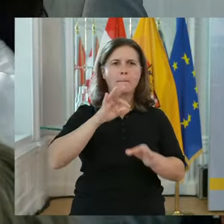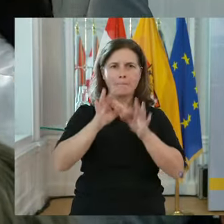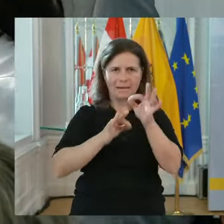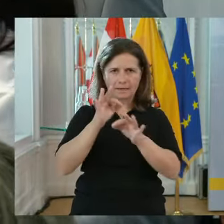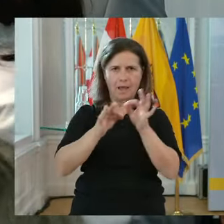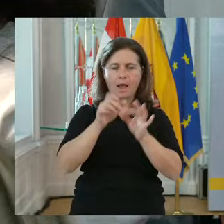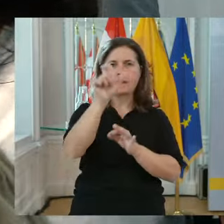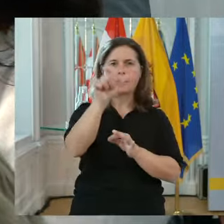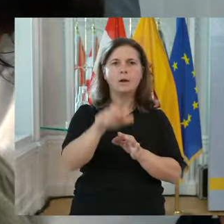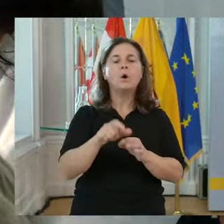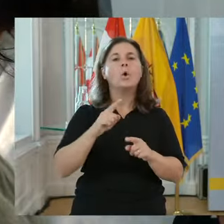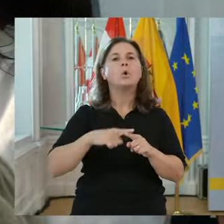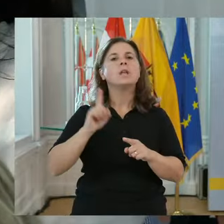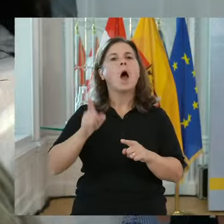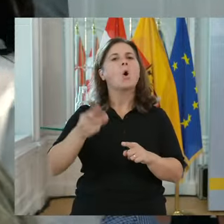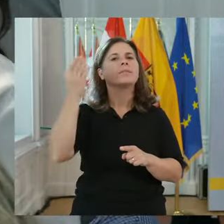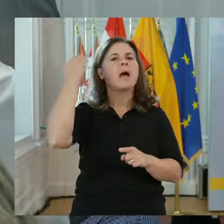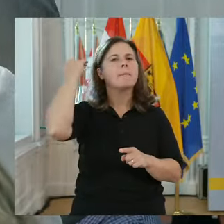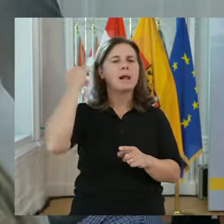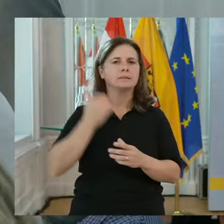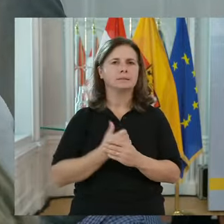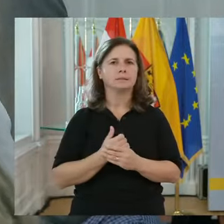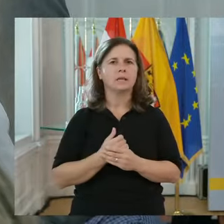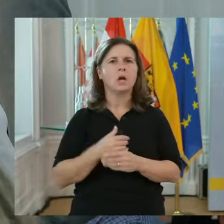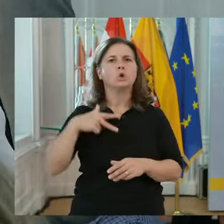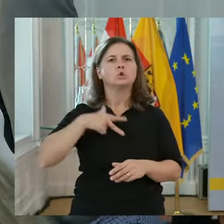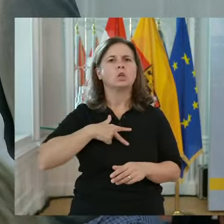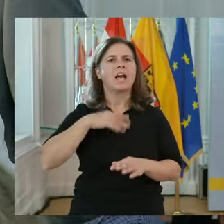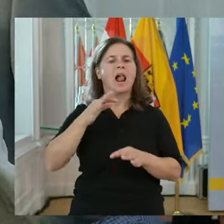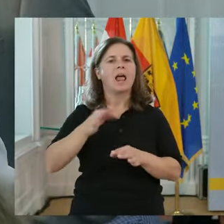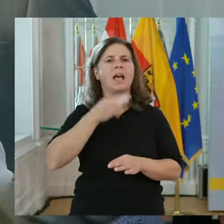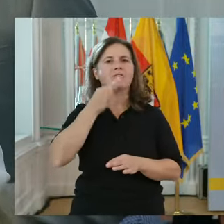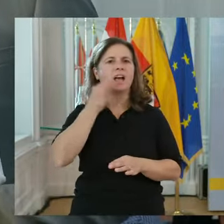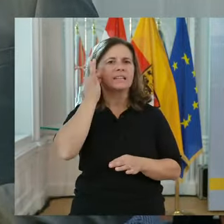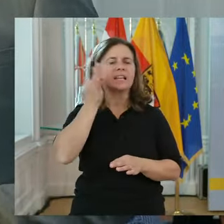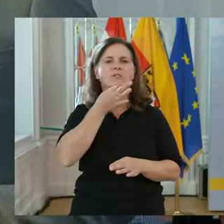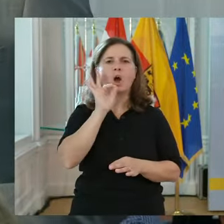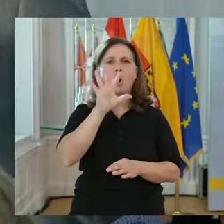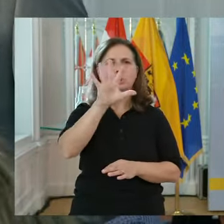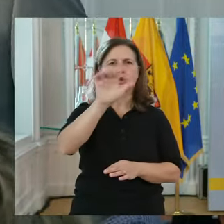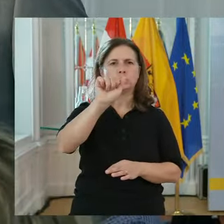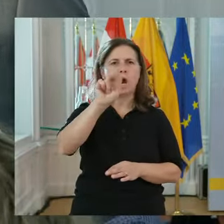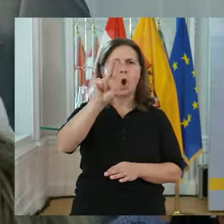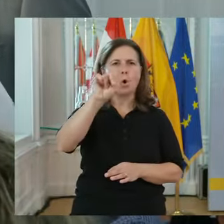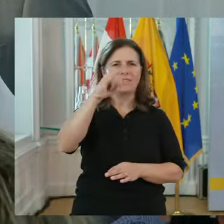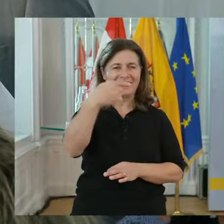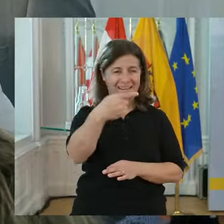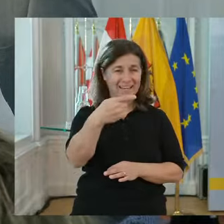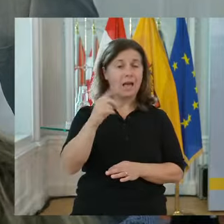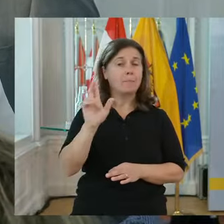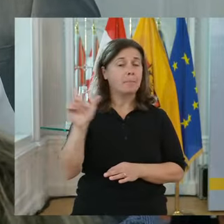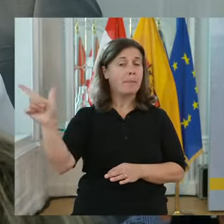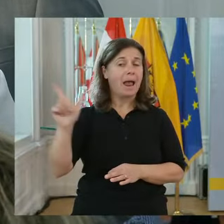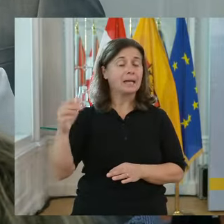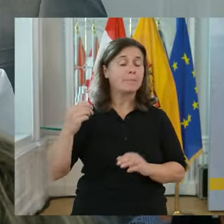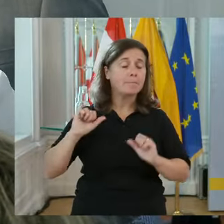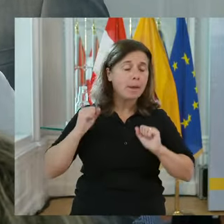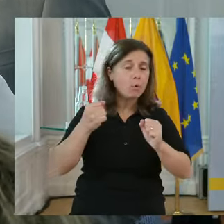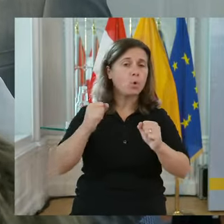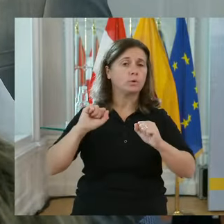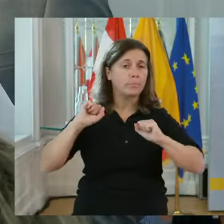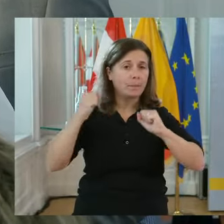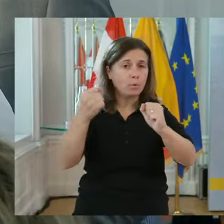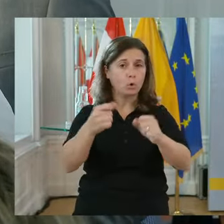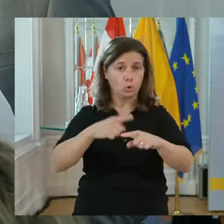Scheuhabichler und auch die damalige Sozialreferentin Gabi Schaunig haben sich dann sehr bemüht